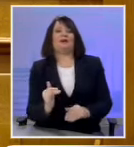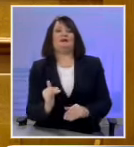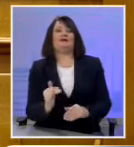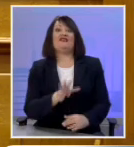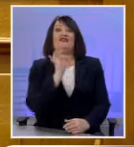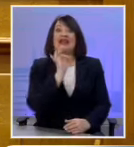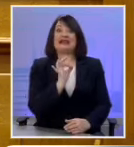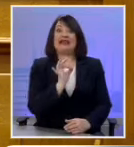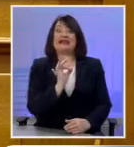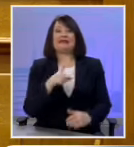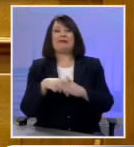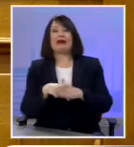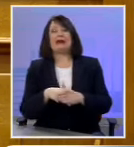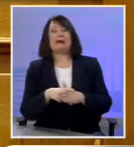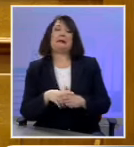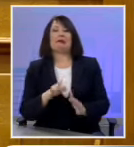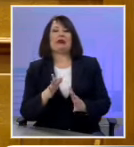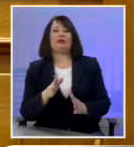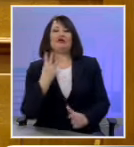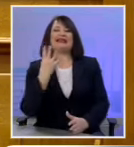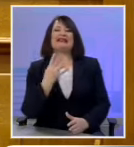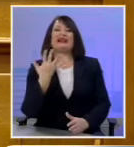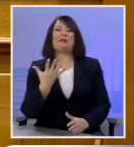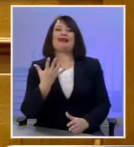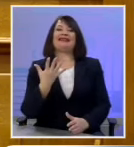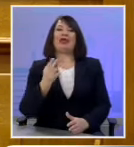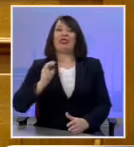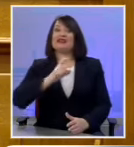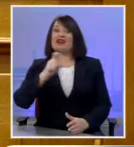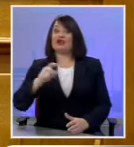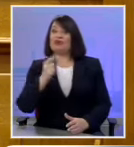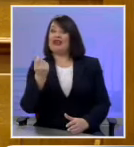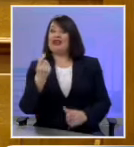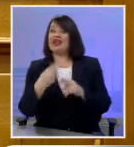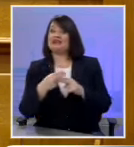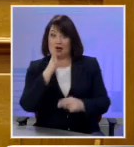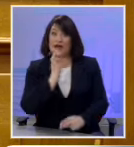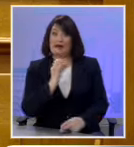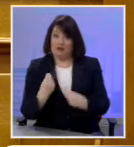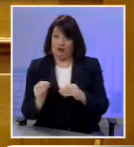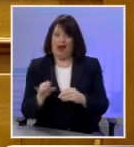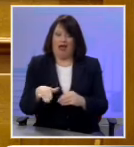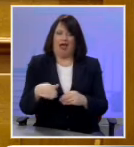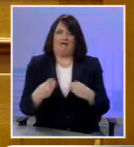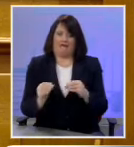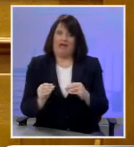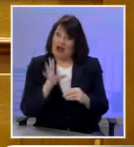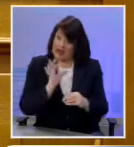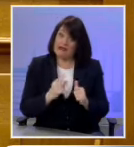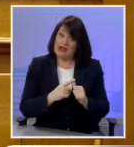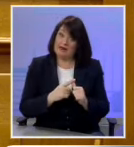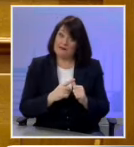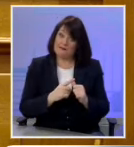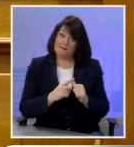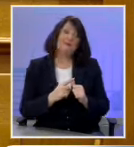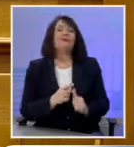Bank, αν θυμάμαι καλά, ήταν κάτι μεταξύ 4 και 5. Είναι αλήθεια αυτό, κύριε Πρωθυπουργέ? Είναι αλήθεια